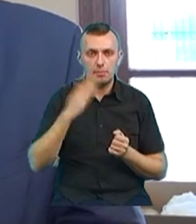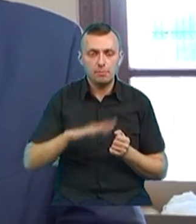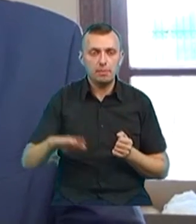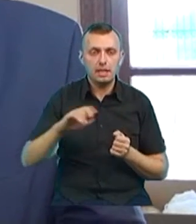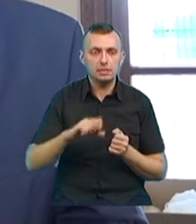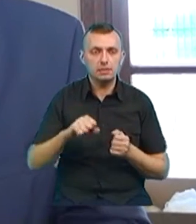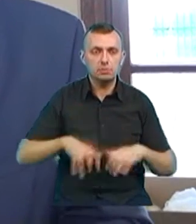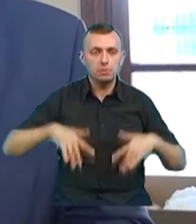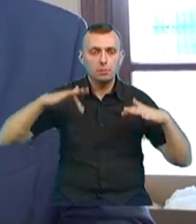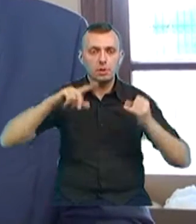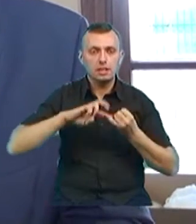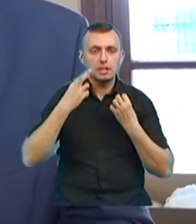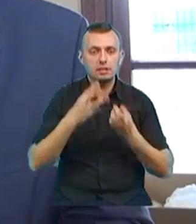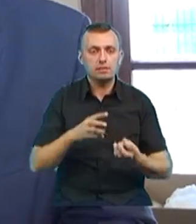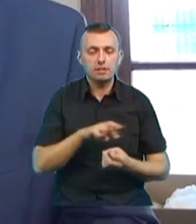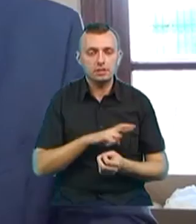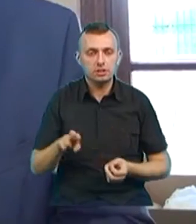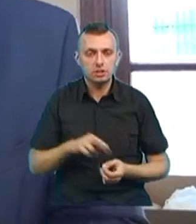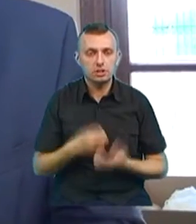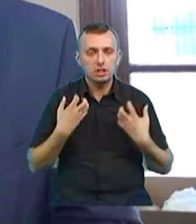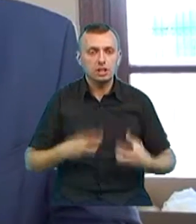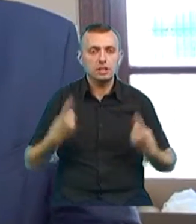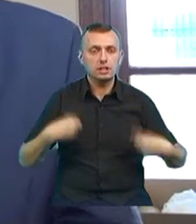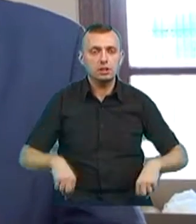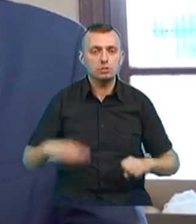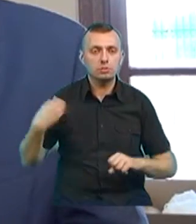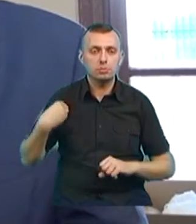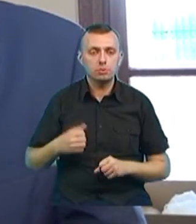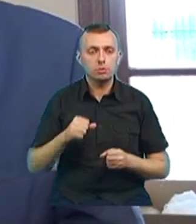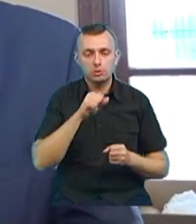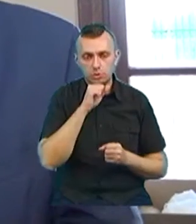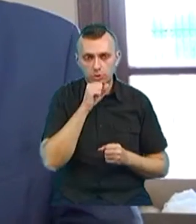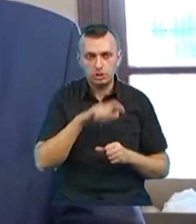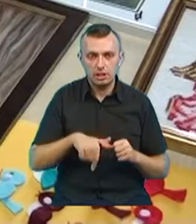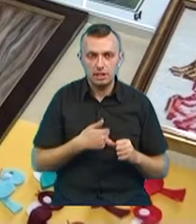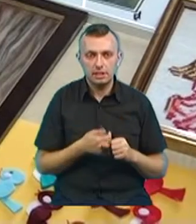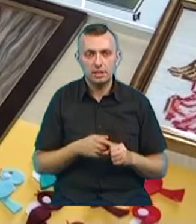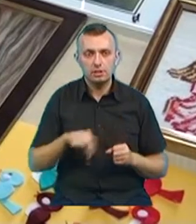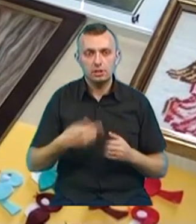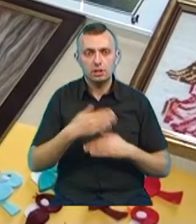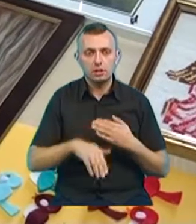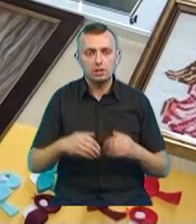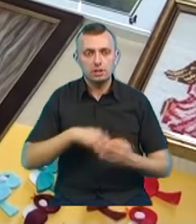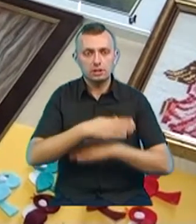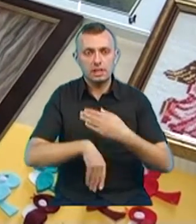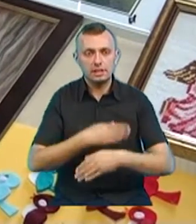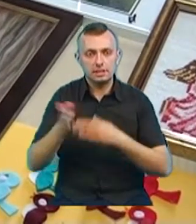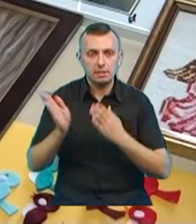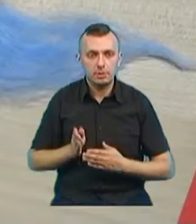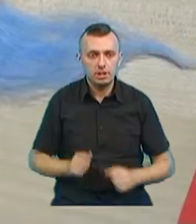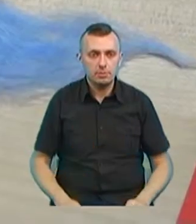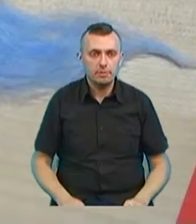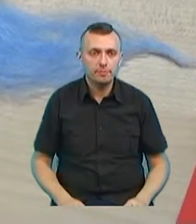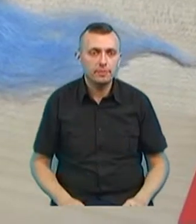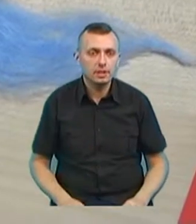jest z naszego punktu widzenia, a także i promocji miasta, rzecz bardzo cenna i ważna. Chętnych było dużo, ale materiał do